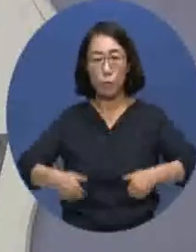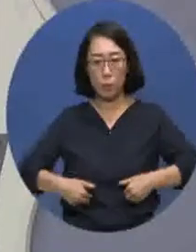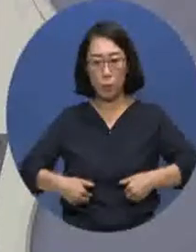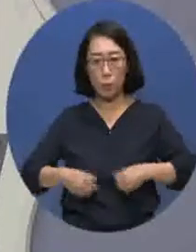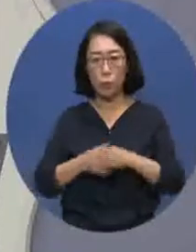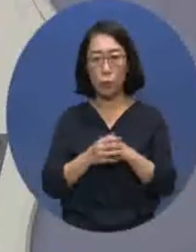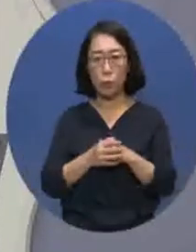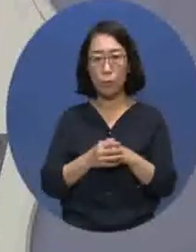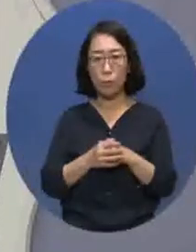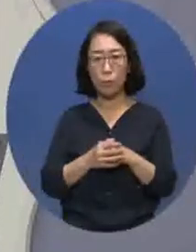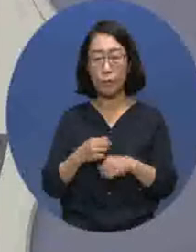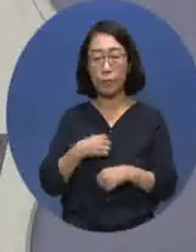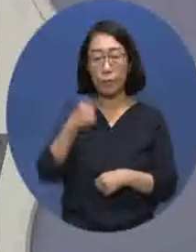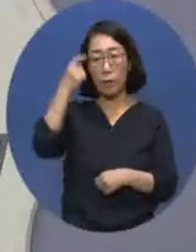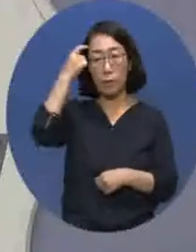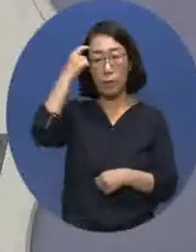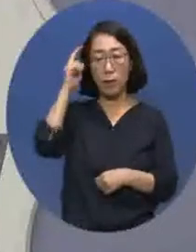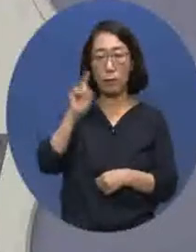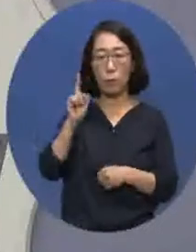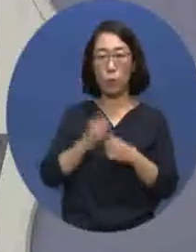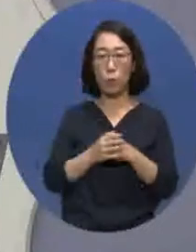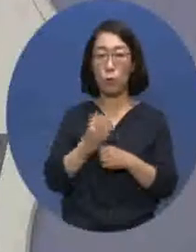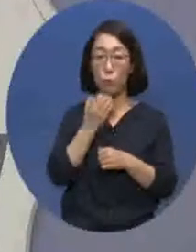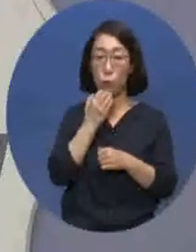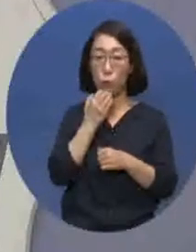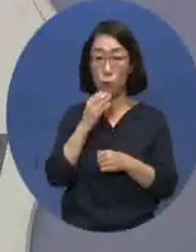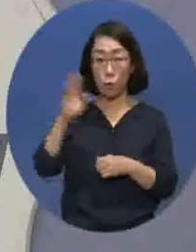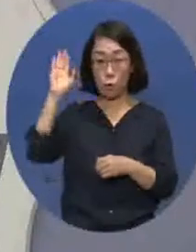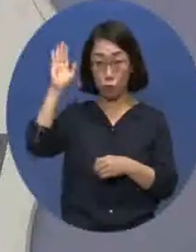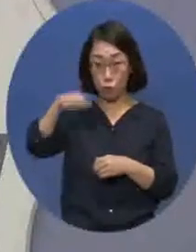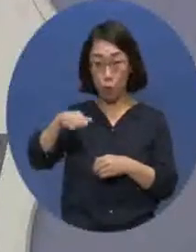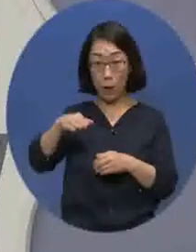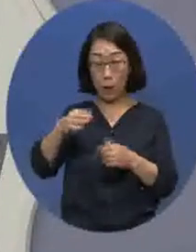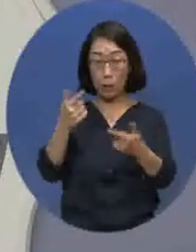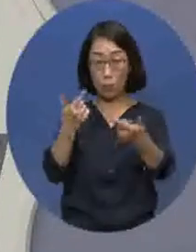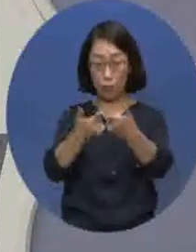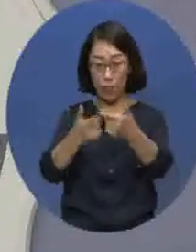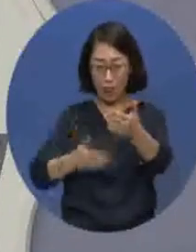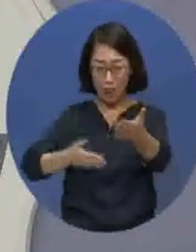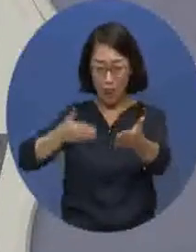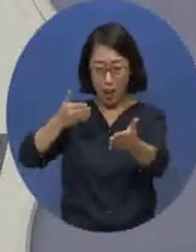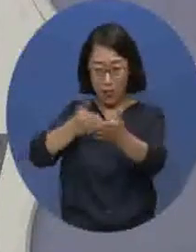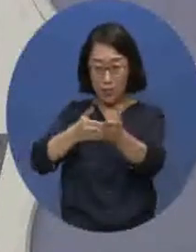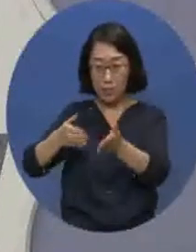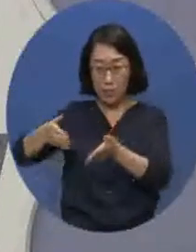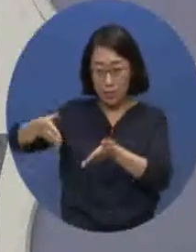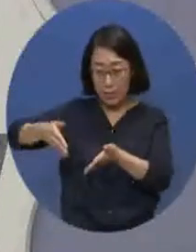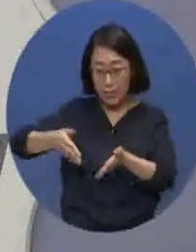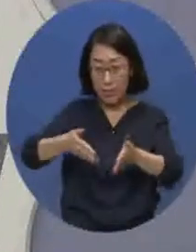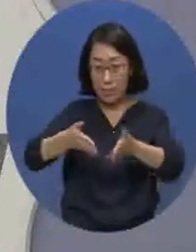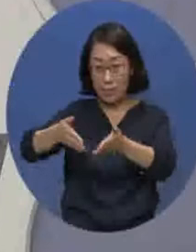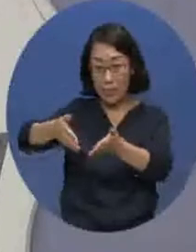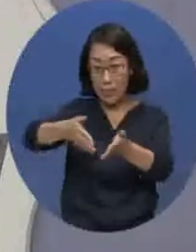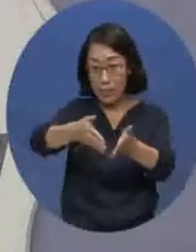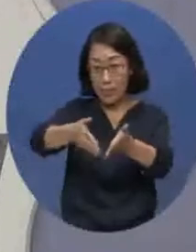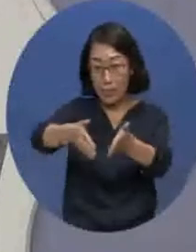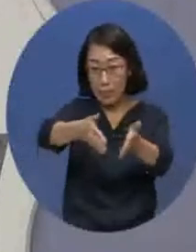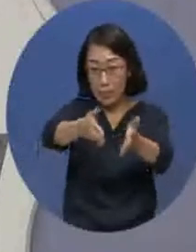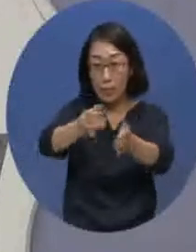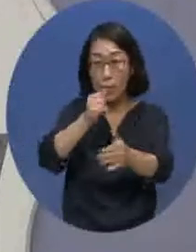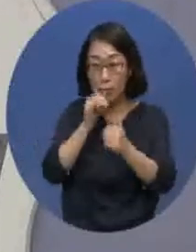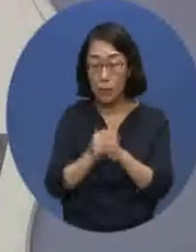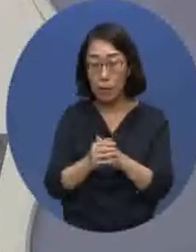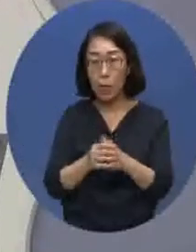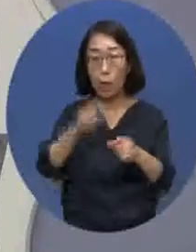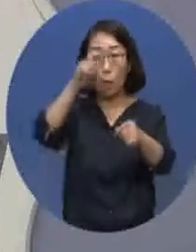이렇게 생각을 합니다 우리가 서울에서 출발해서 부산까지 간음 길이 있다면 우리의 목적지는